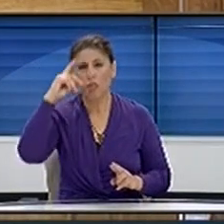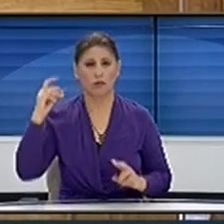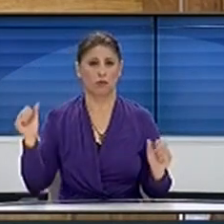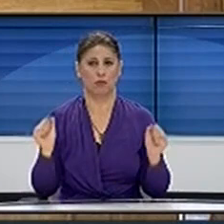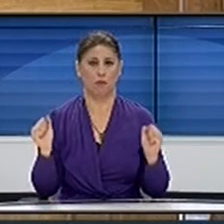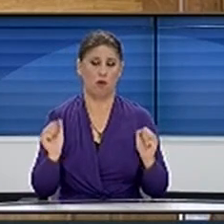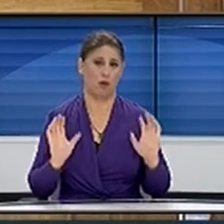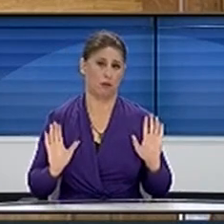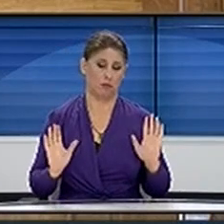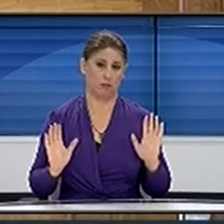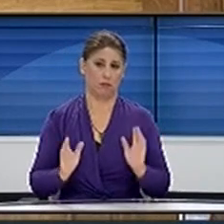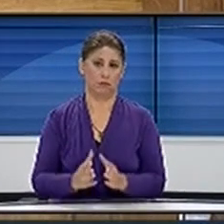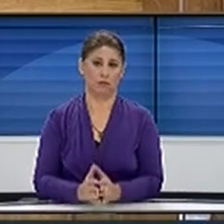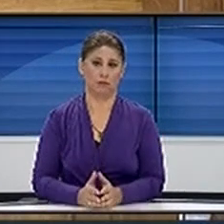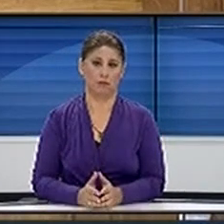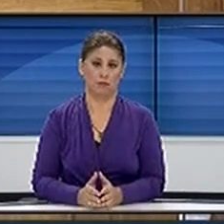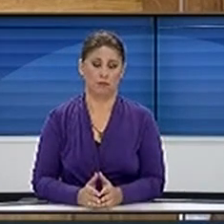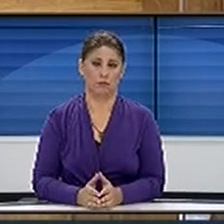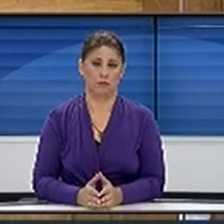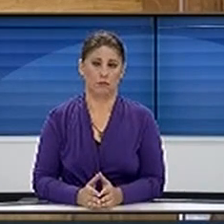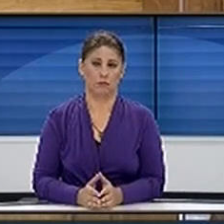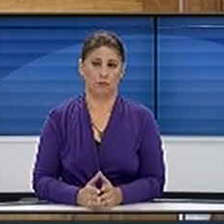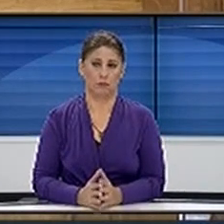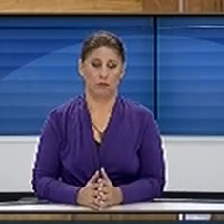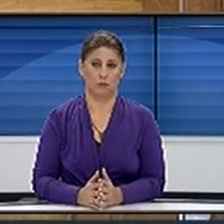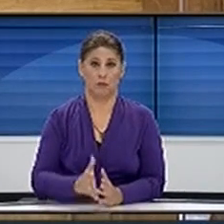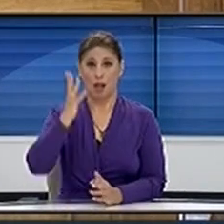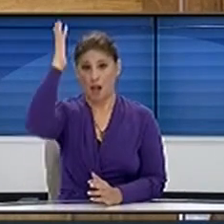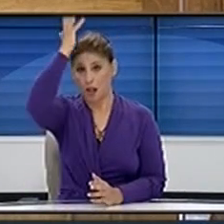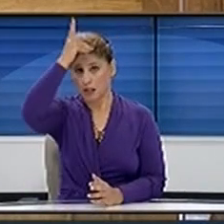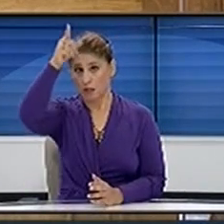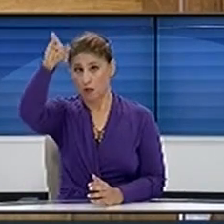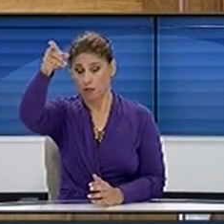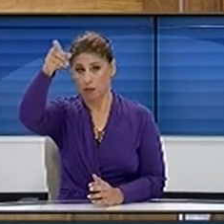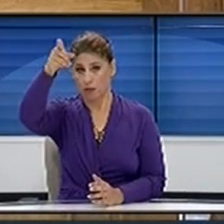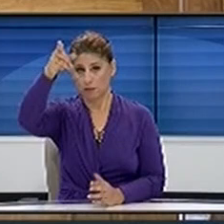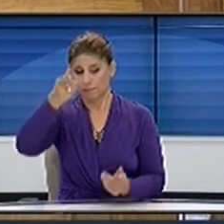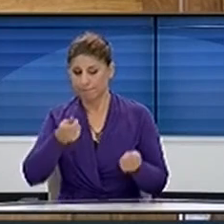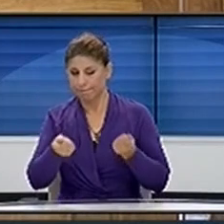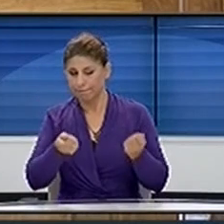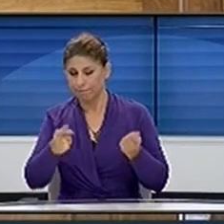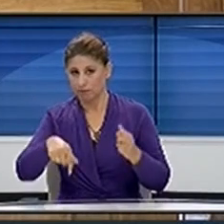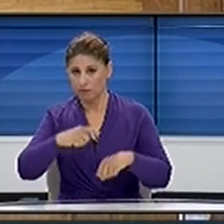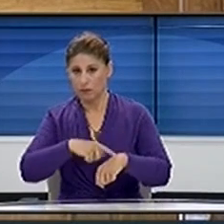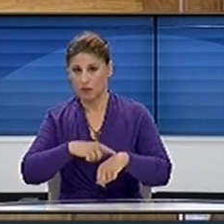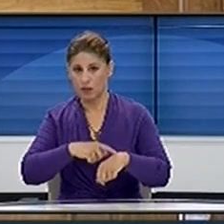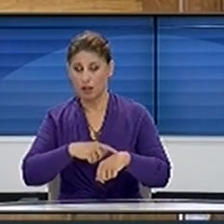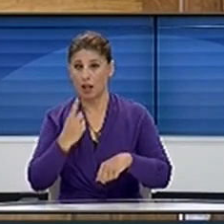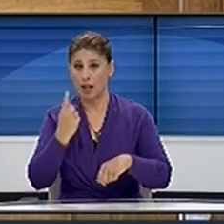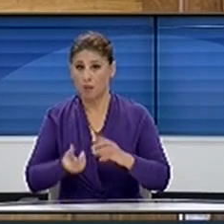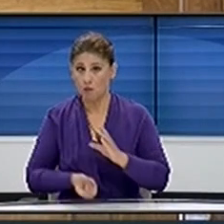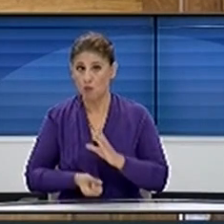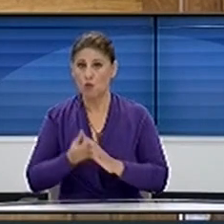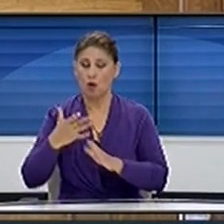χειμώνα. Το χειμώνο στον Εύρο μεθοδεύεται ήδη ένα